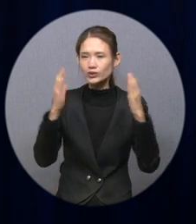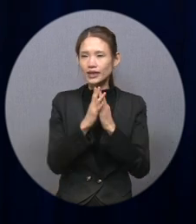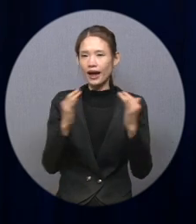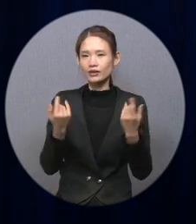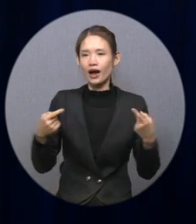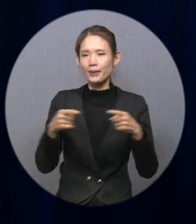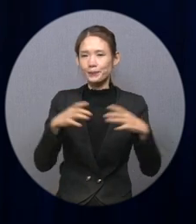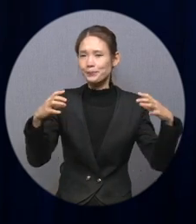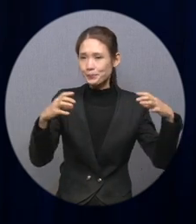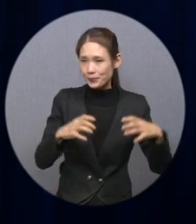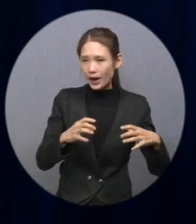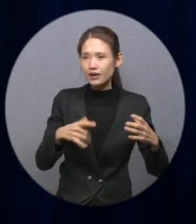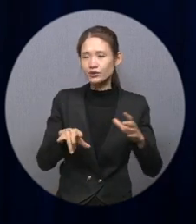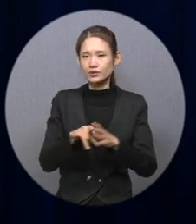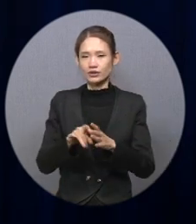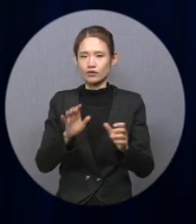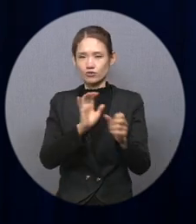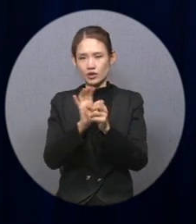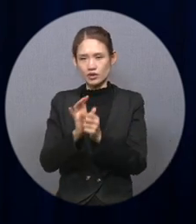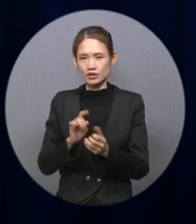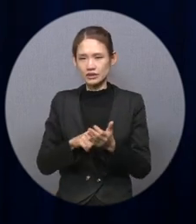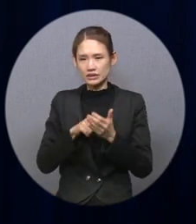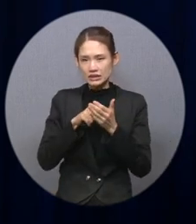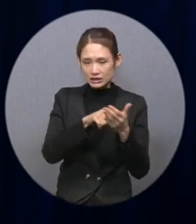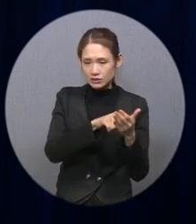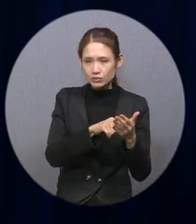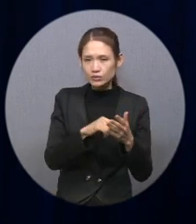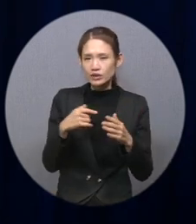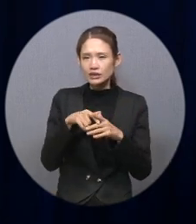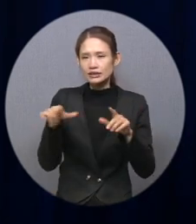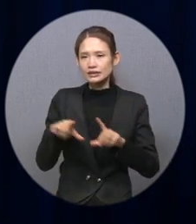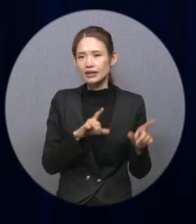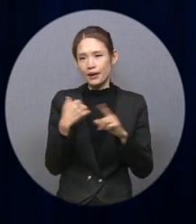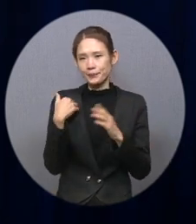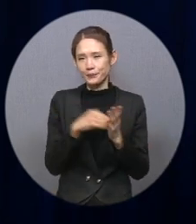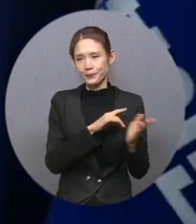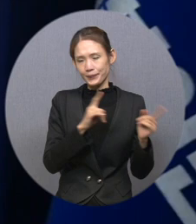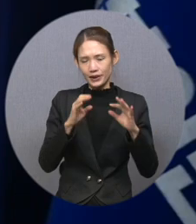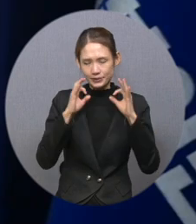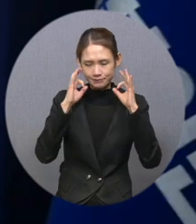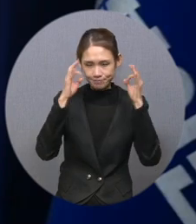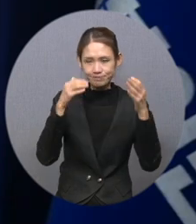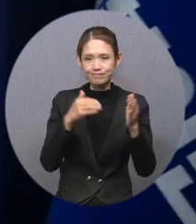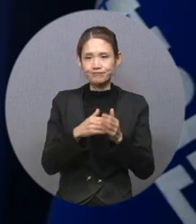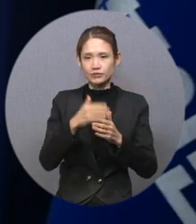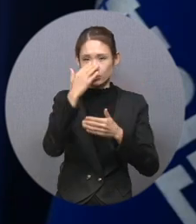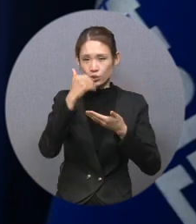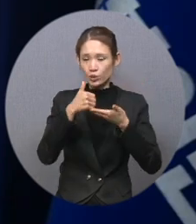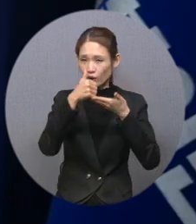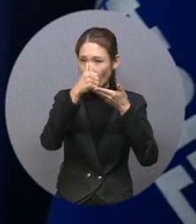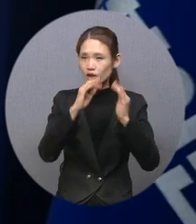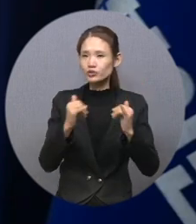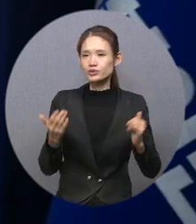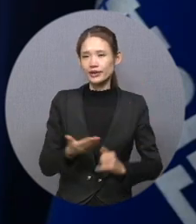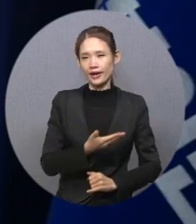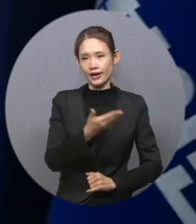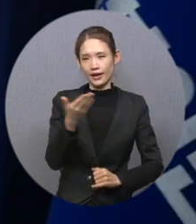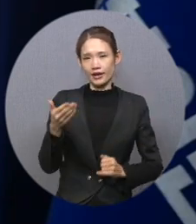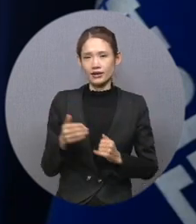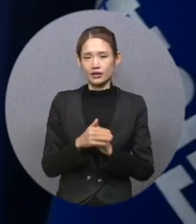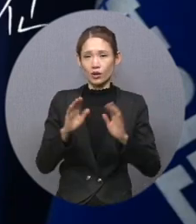있도록 위기 극복과 일상 해보게 on 힘을 다하겠습니다 존경하는 국민 여러분